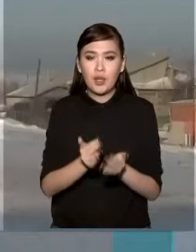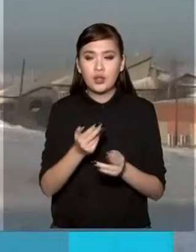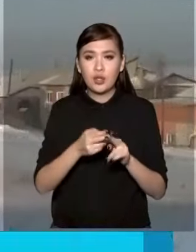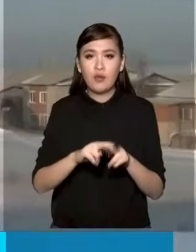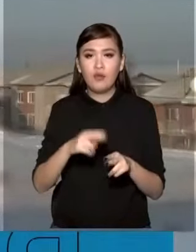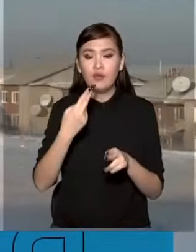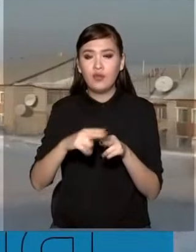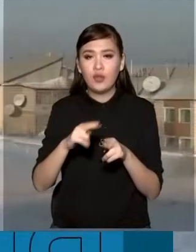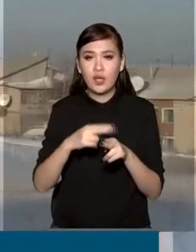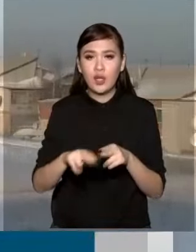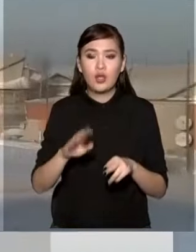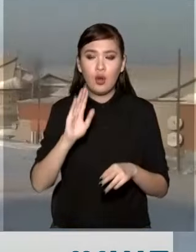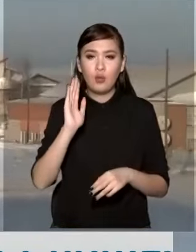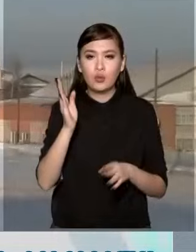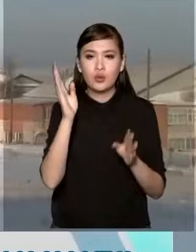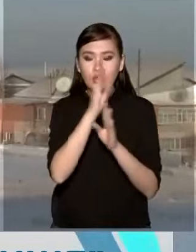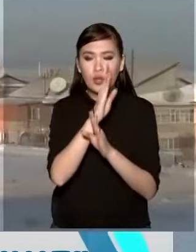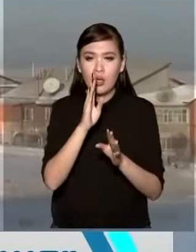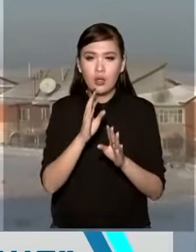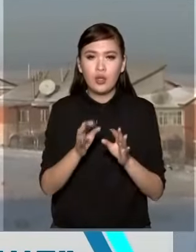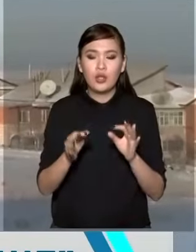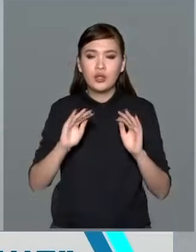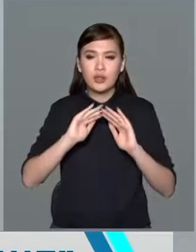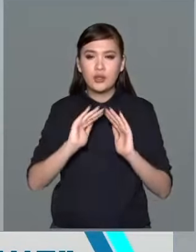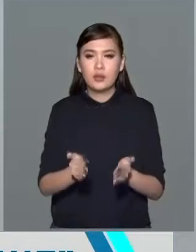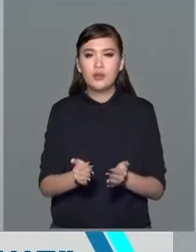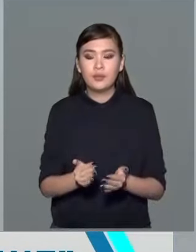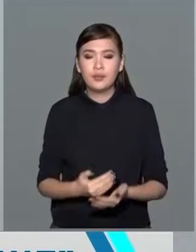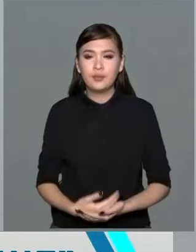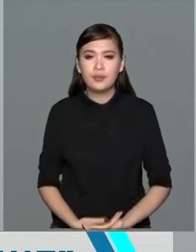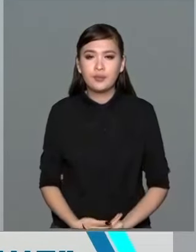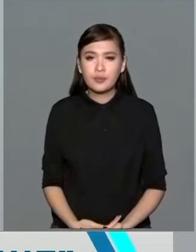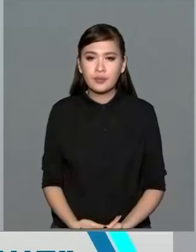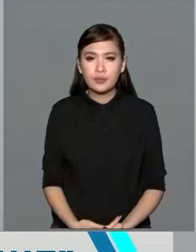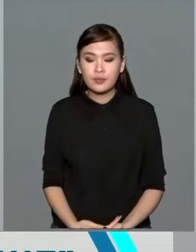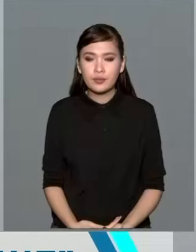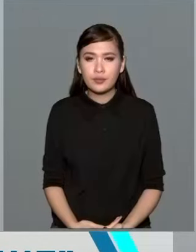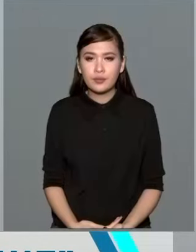вредных веществ в атмосферу значительно сократились.